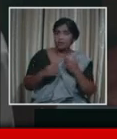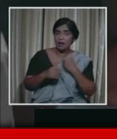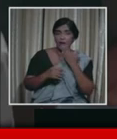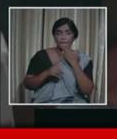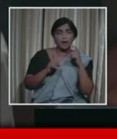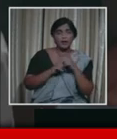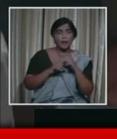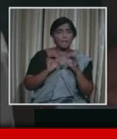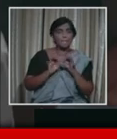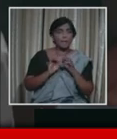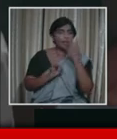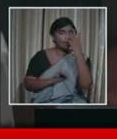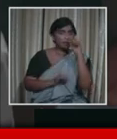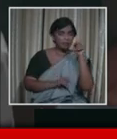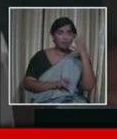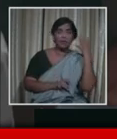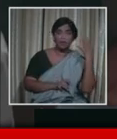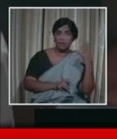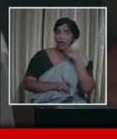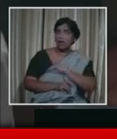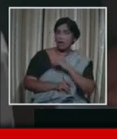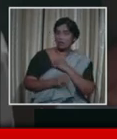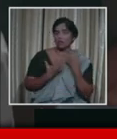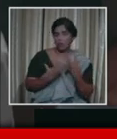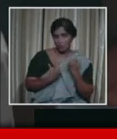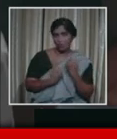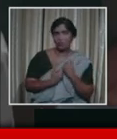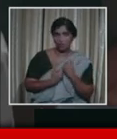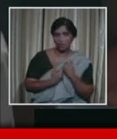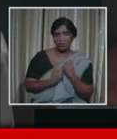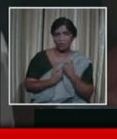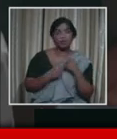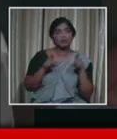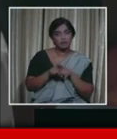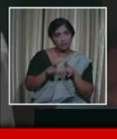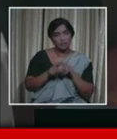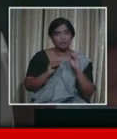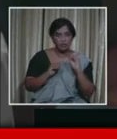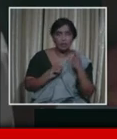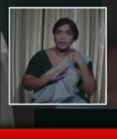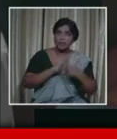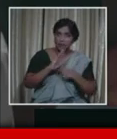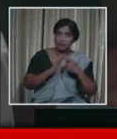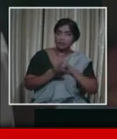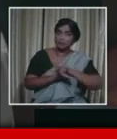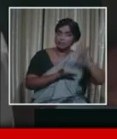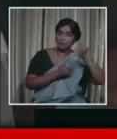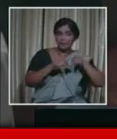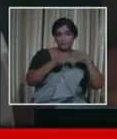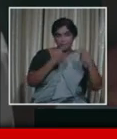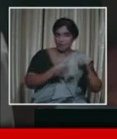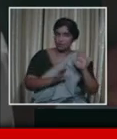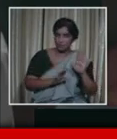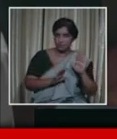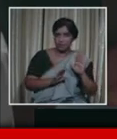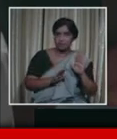ඇමරිකානු ඩොලර් බිලියන 4.4ක පමණ ආදායමක් ලැබුණා. එහා සමාන යම් ප්‍රමාණයක් ශ්‍රී ලාංකිකයෝ එළියට යනකොට එකෙන් වියදම් වුණා.